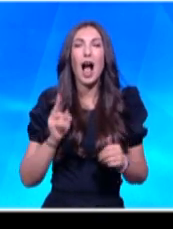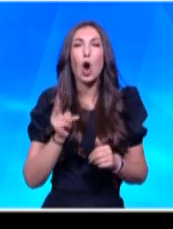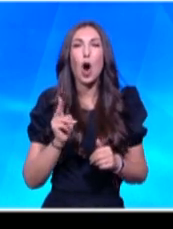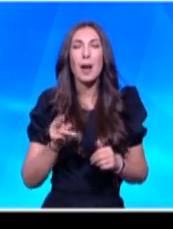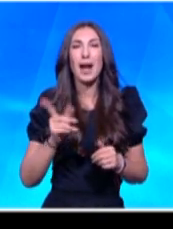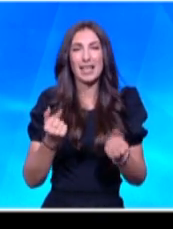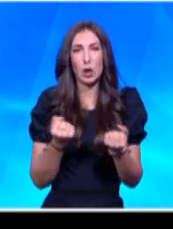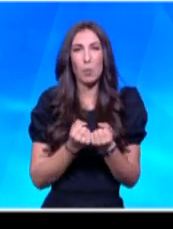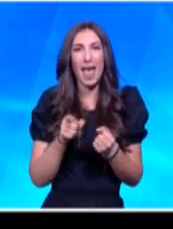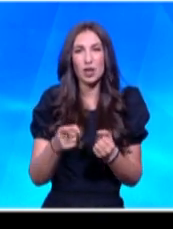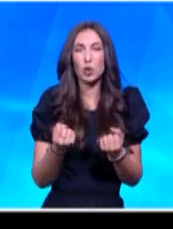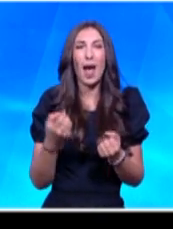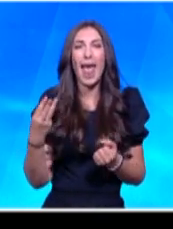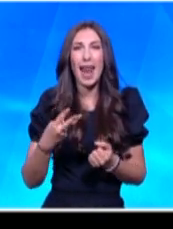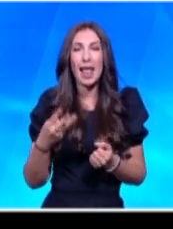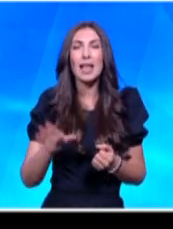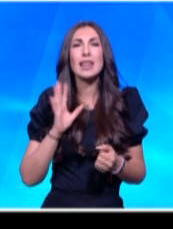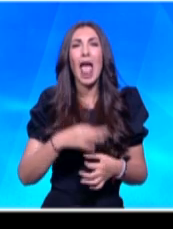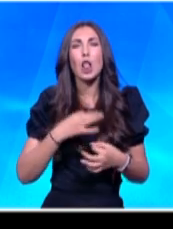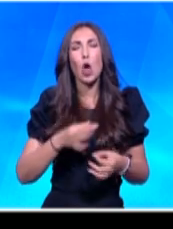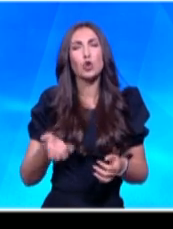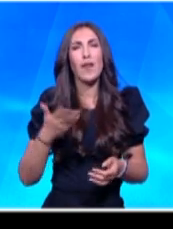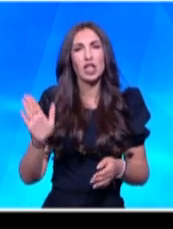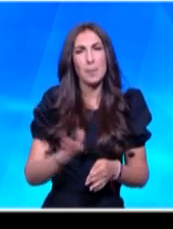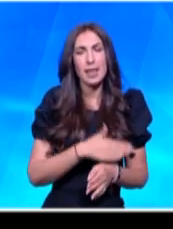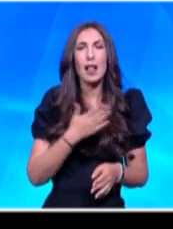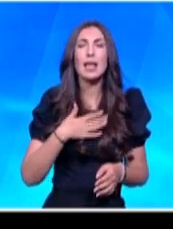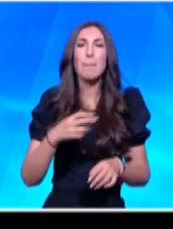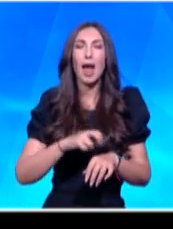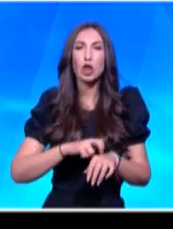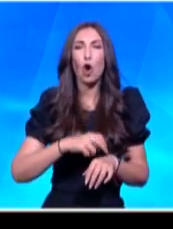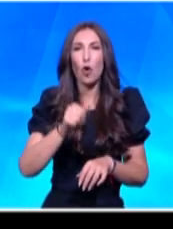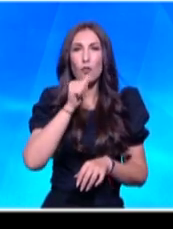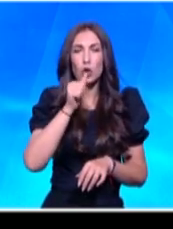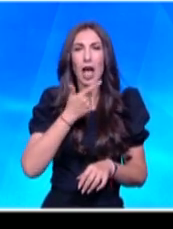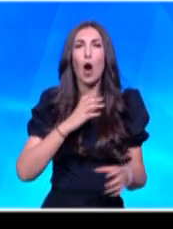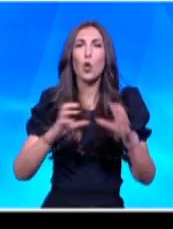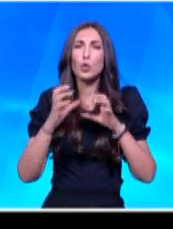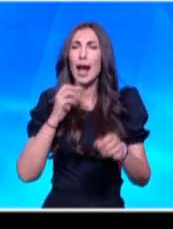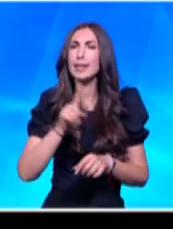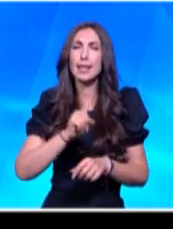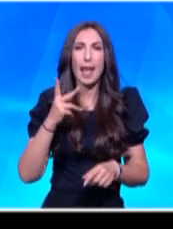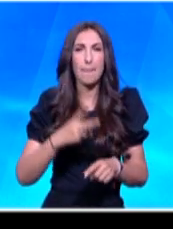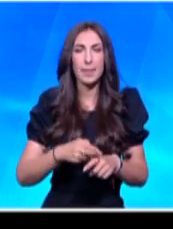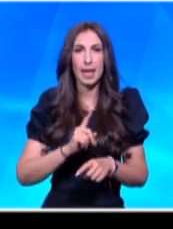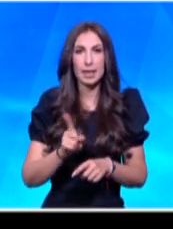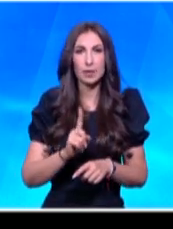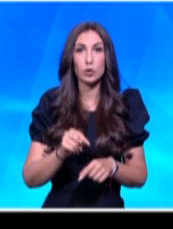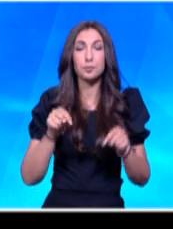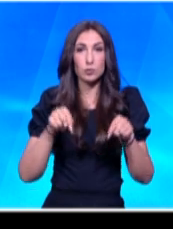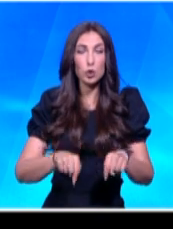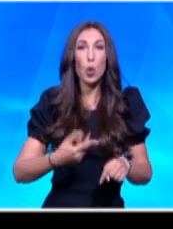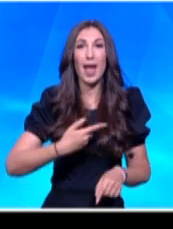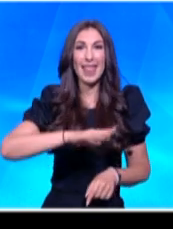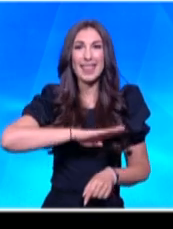е отседнала и Елена, най-лошото е отминало. Има ток и вода. Комуникациите не са прекъсвали. Значи от тук от